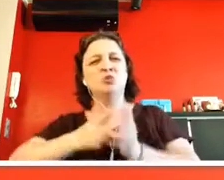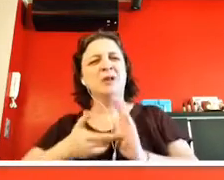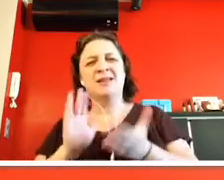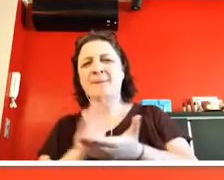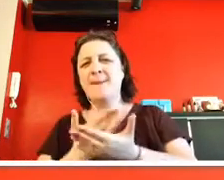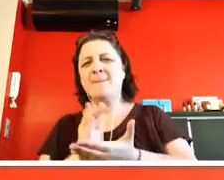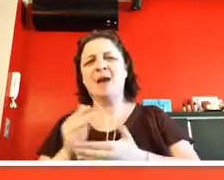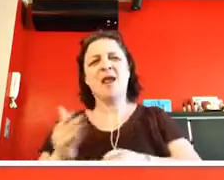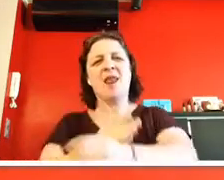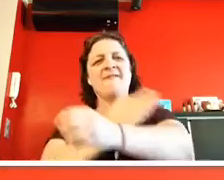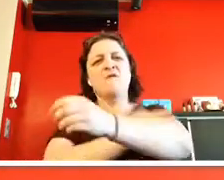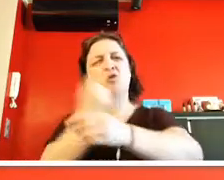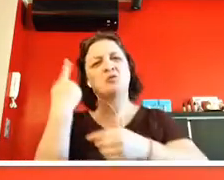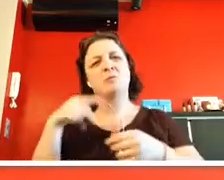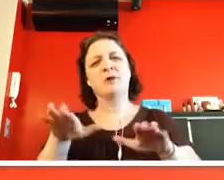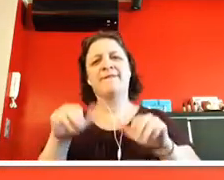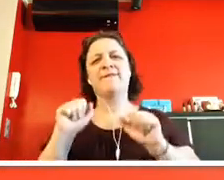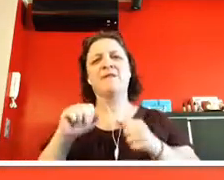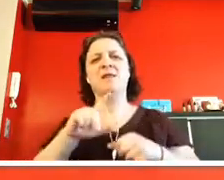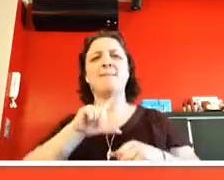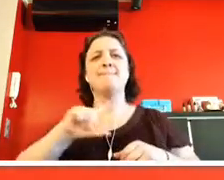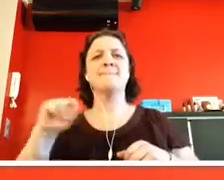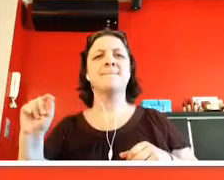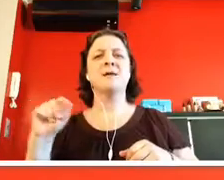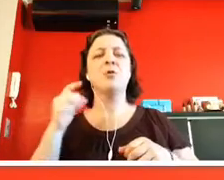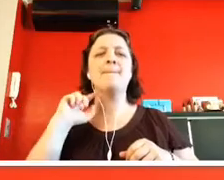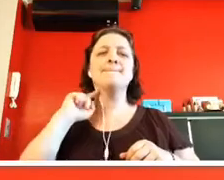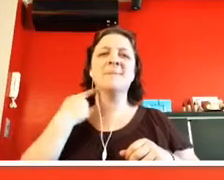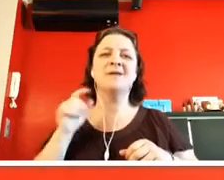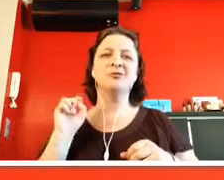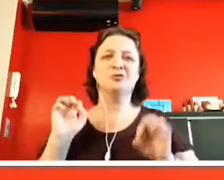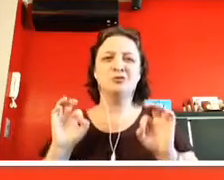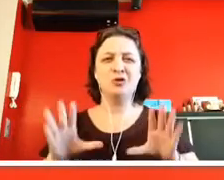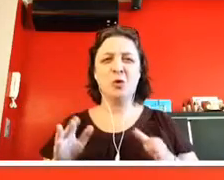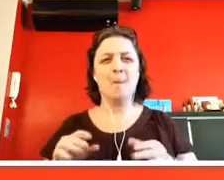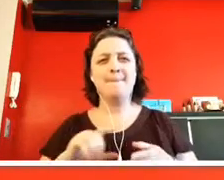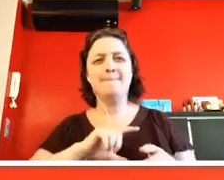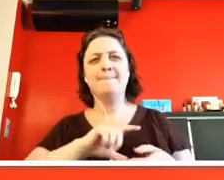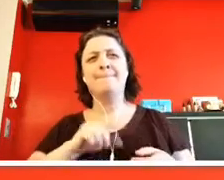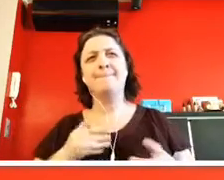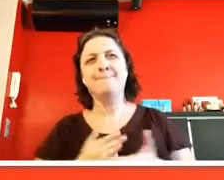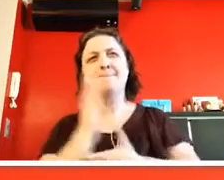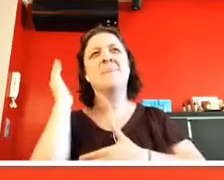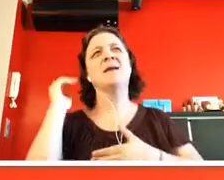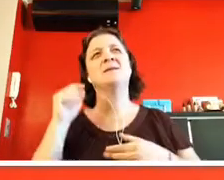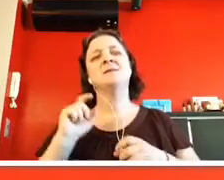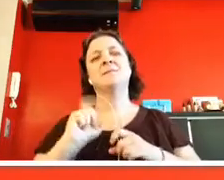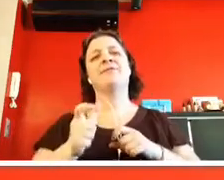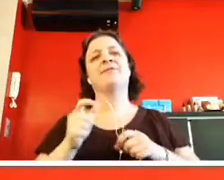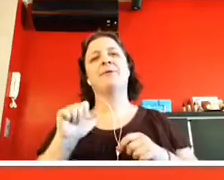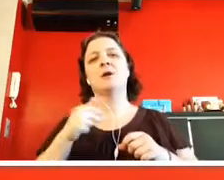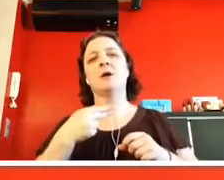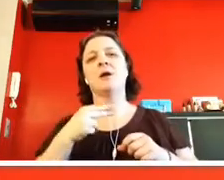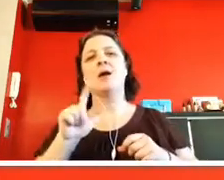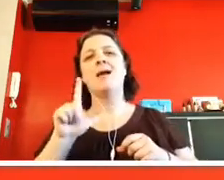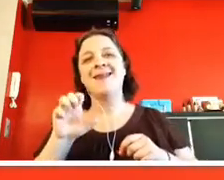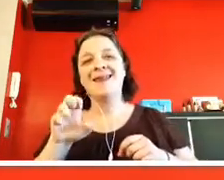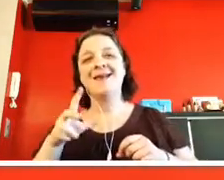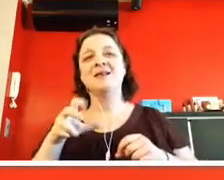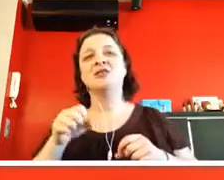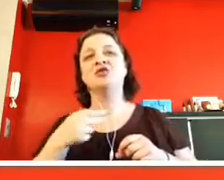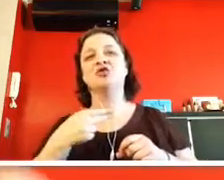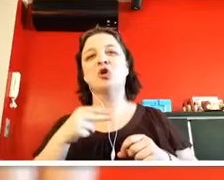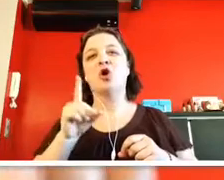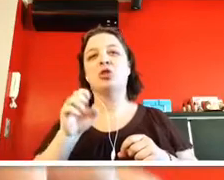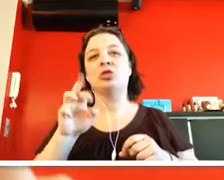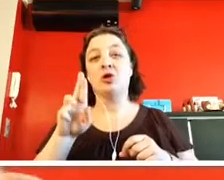éviter de vous faire perdre du temps. Hop ! Donc, celui-là, on le met sur le côté. On passe ensuite à l'Alexander.